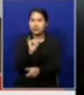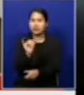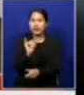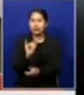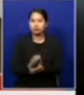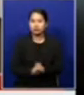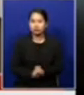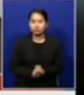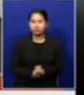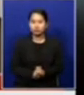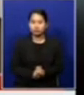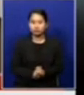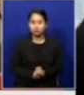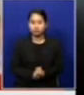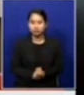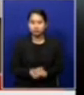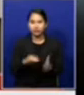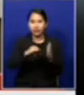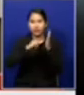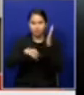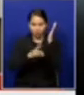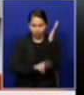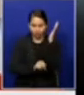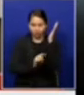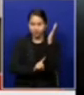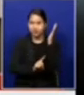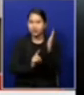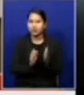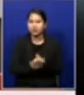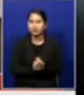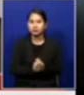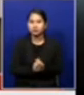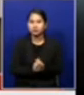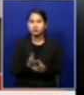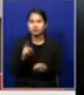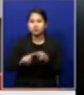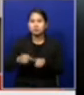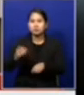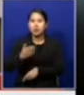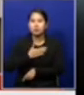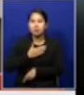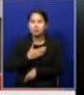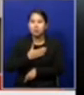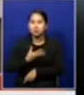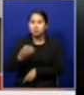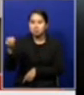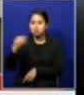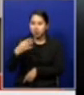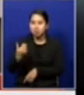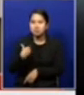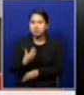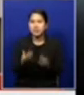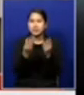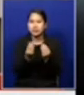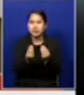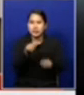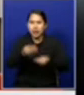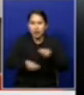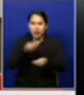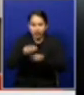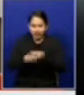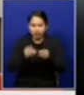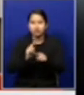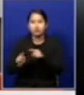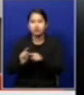ไม่มาจังหวัดนครศรีธรรมราชของคุณเทพไทยเพื่อนผมเนี่ยก็มาบอกขายดินขายบ้านกันอยู่เต็ม